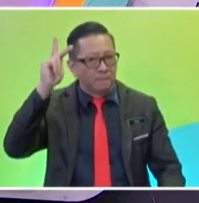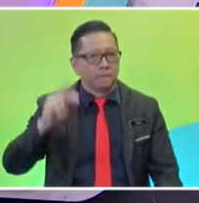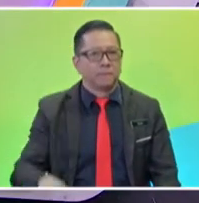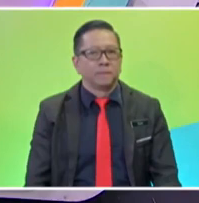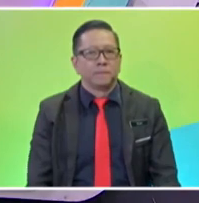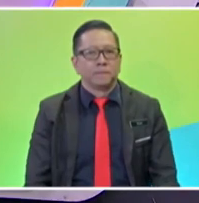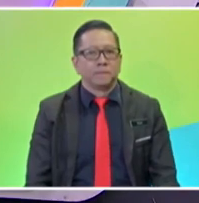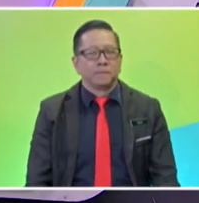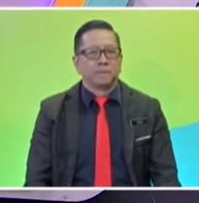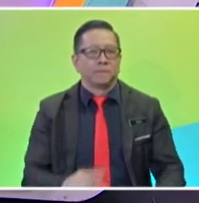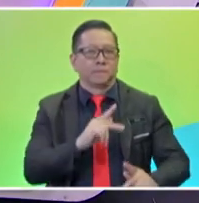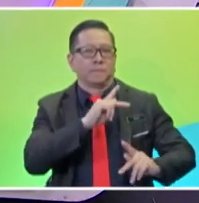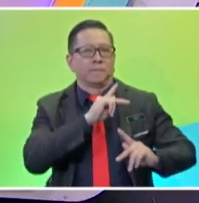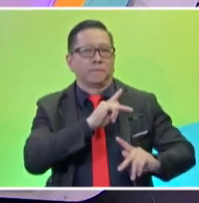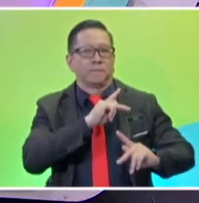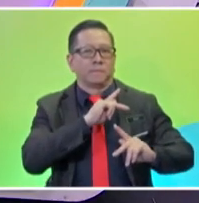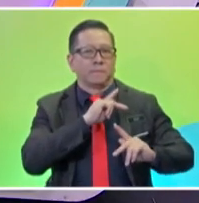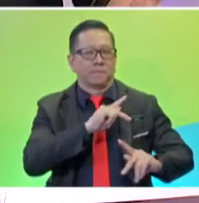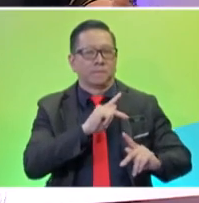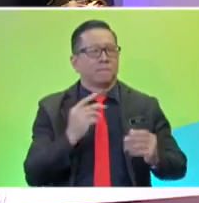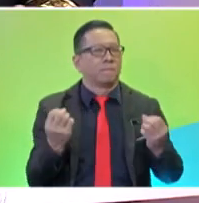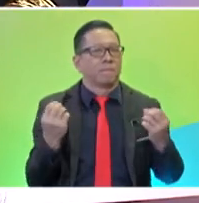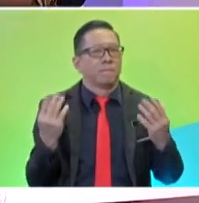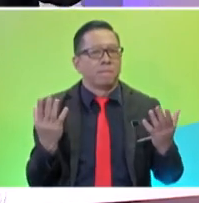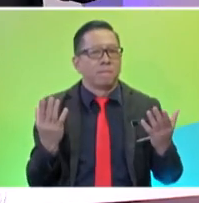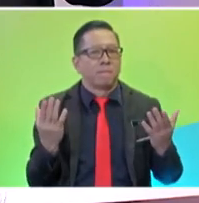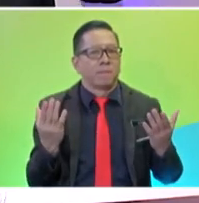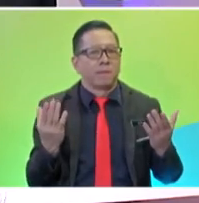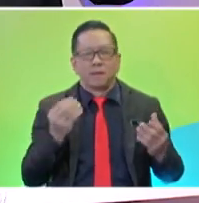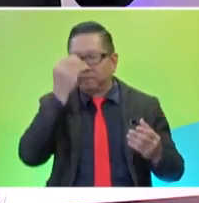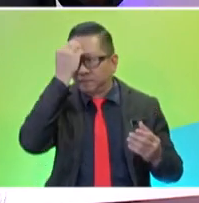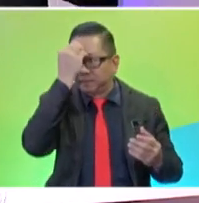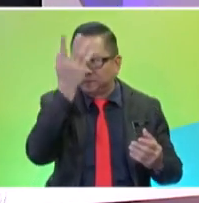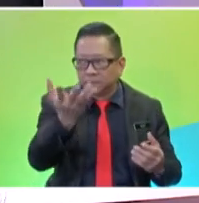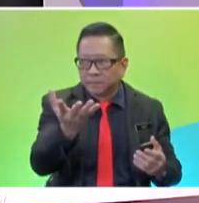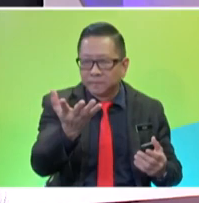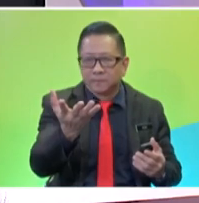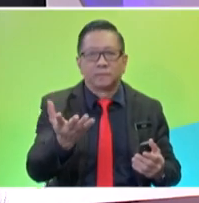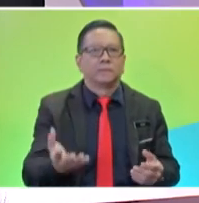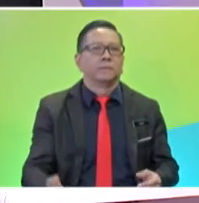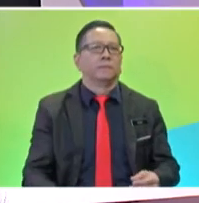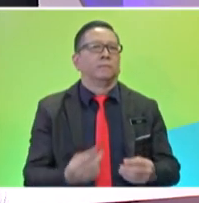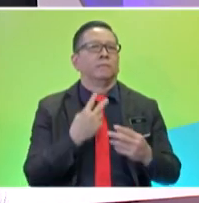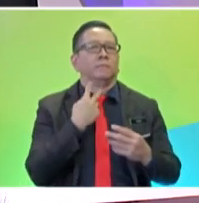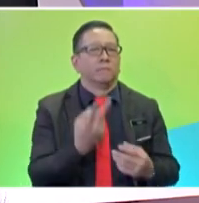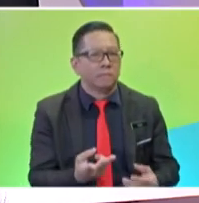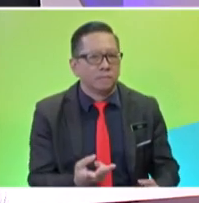terbilang yang perlu diberitahu perlu disebut belum